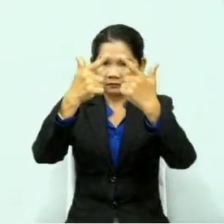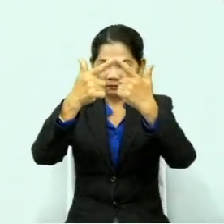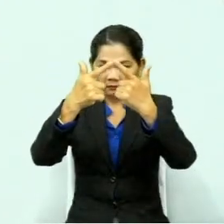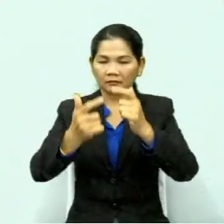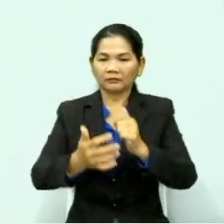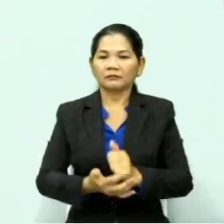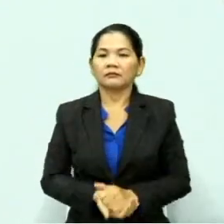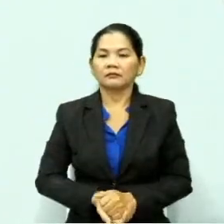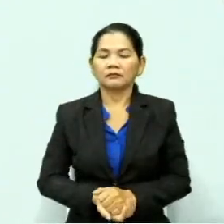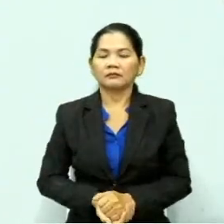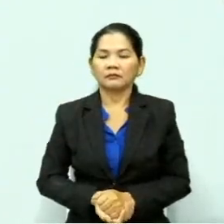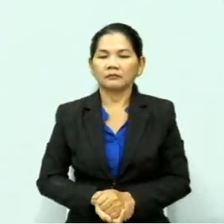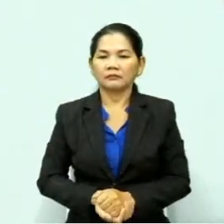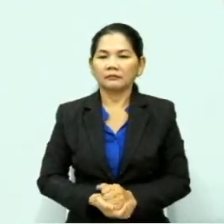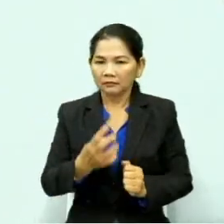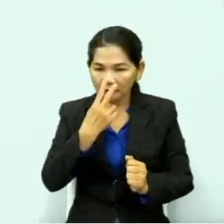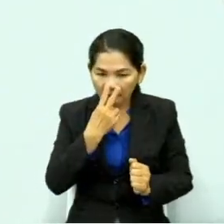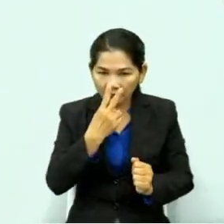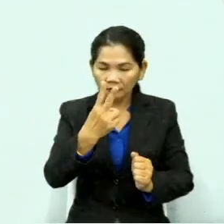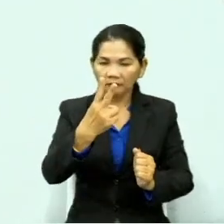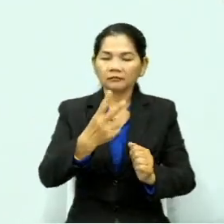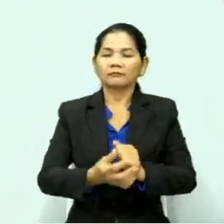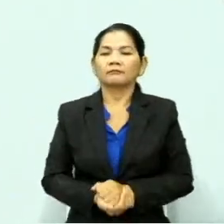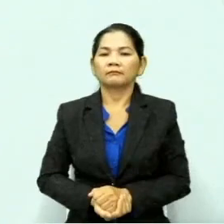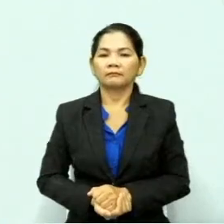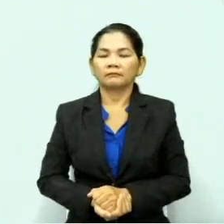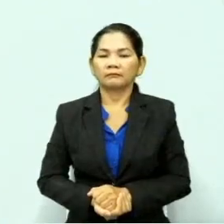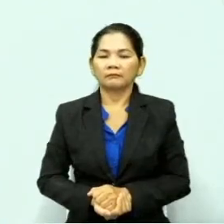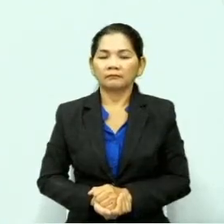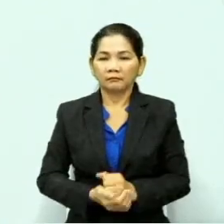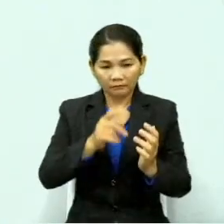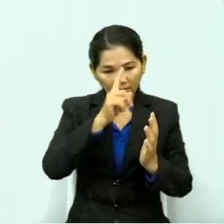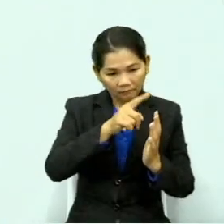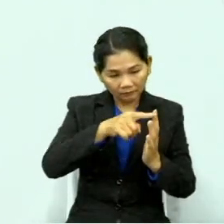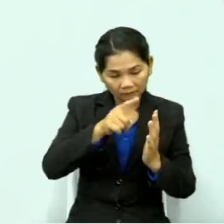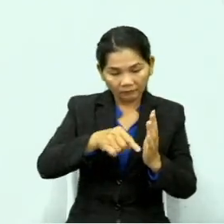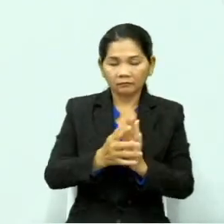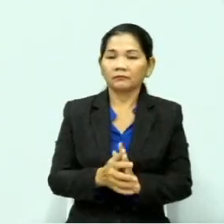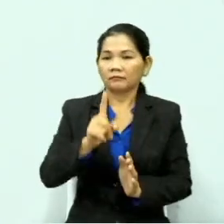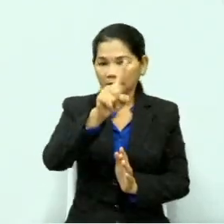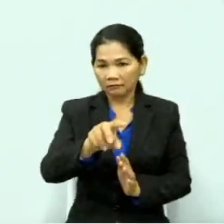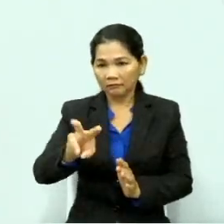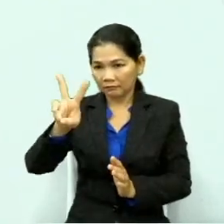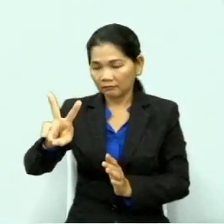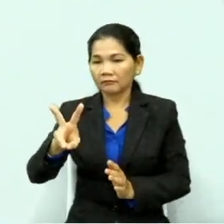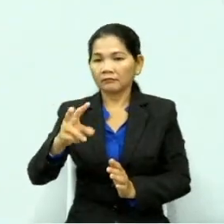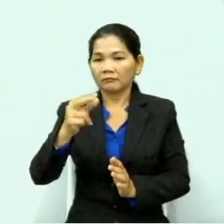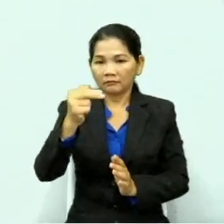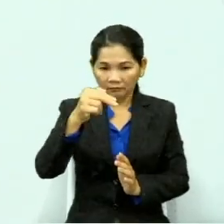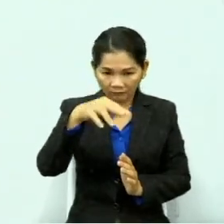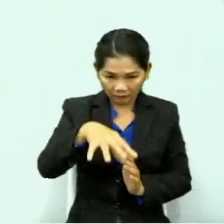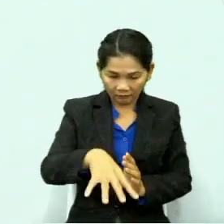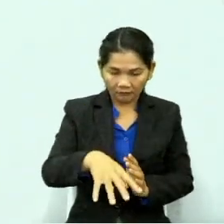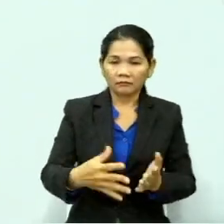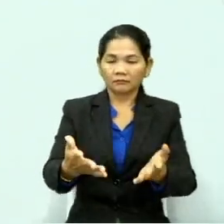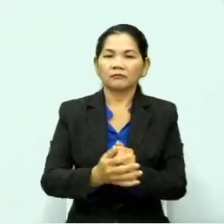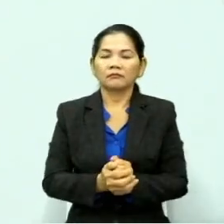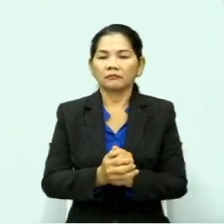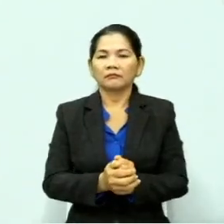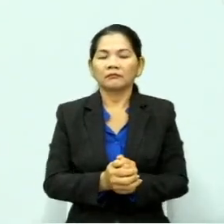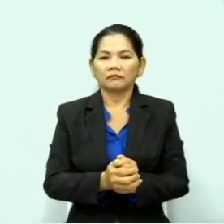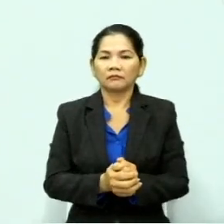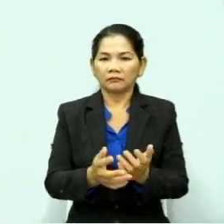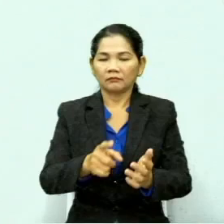chả trắng cồn còn một tặng ăn khné trắng chả cồn ruột tặng ăn khné mới ta miên đập bay gần lại miên đã có chả tả lấy những ruột tặng ăn khné